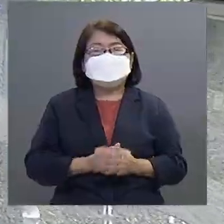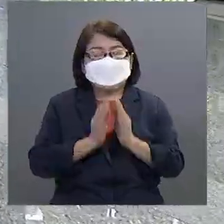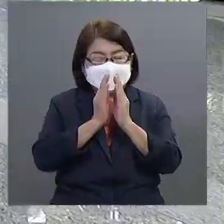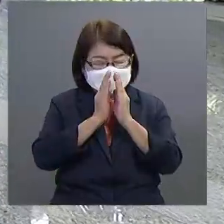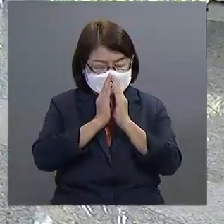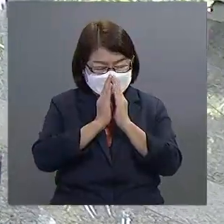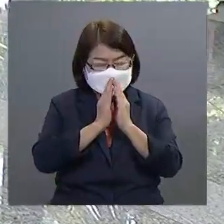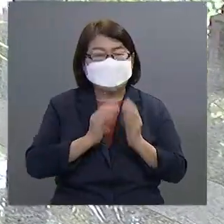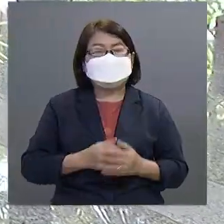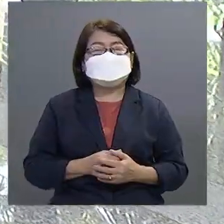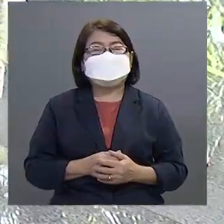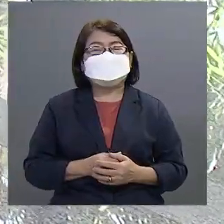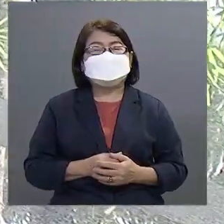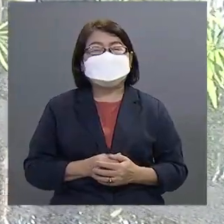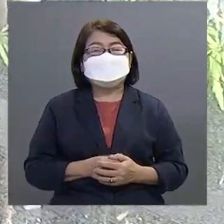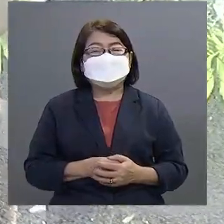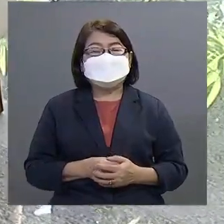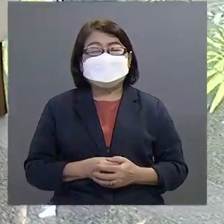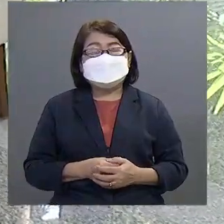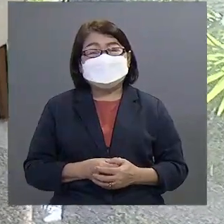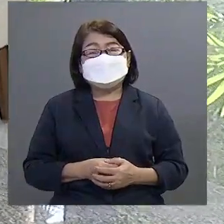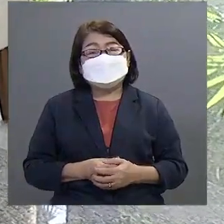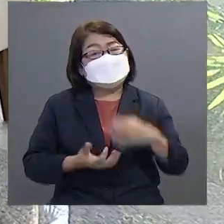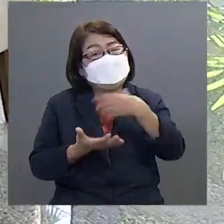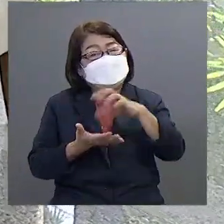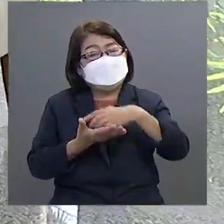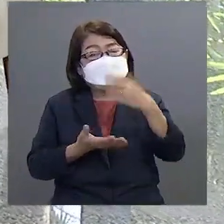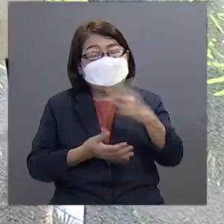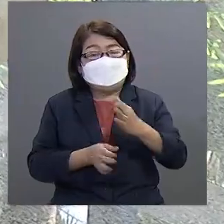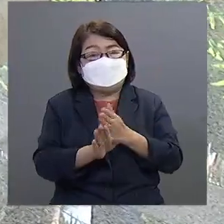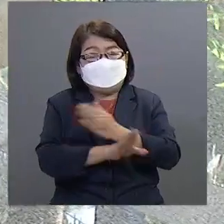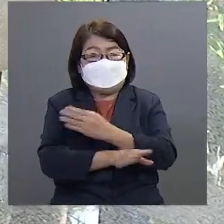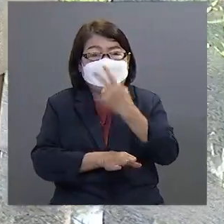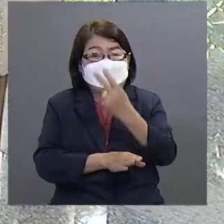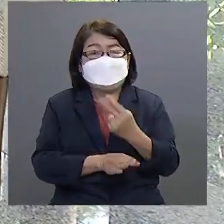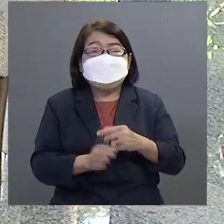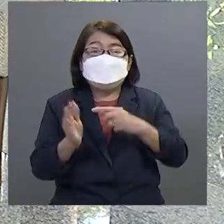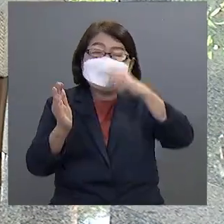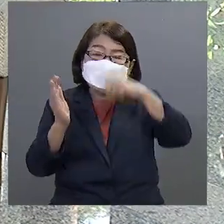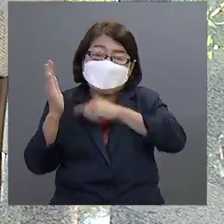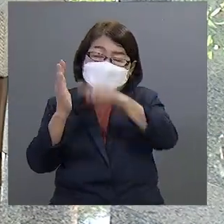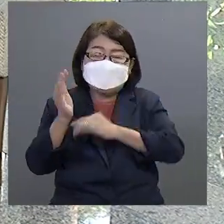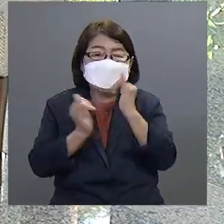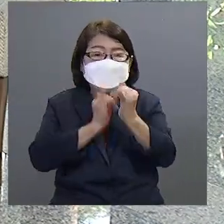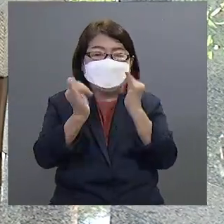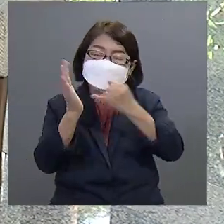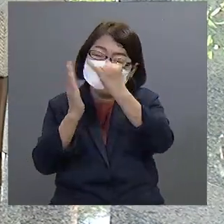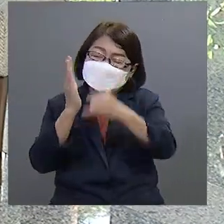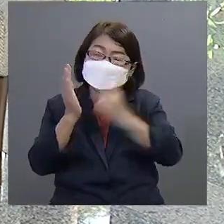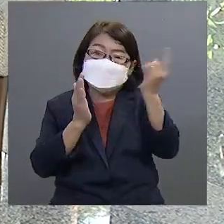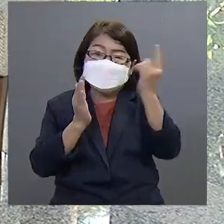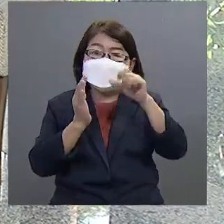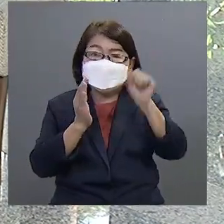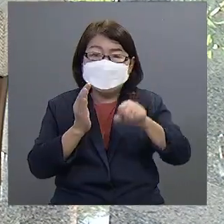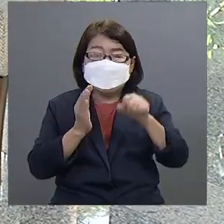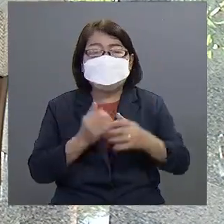ดีค่ะ คุณเต้ครับ ค่ะอย่างที่บอกไปว่าที่ผ่านมาจะเห็นได้ว่านักท่องเที่ยวไทยเริ่มออกไปท่องเที่ยวแล้วนะคะทีนี้ในส่วนของสภา